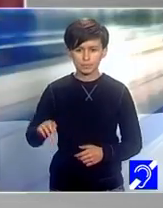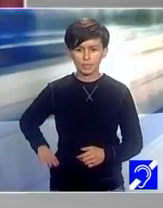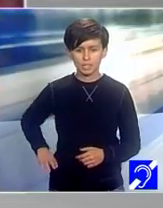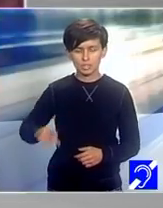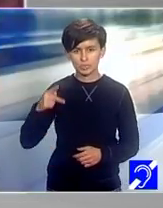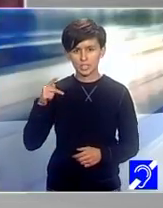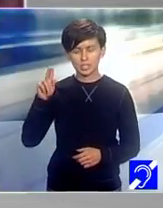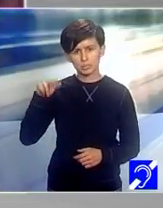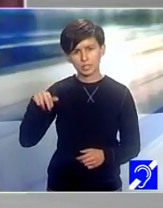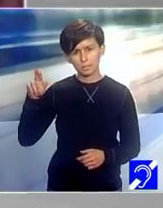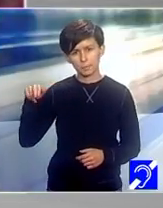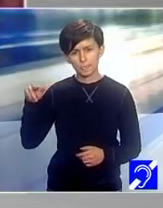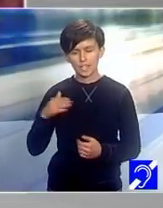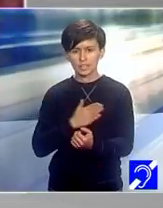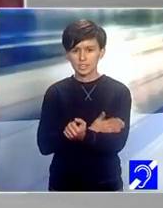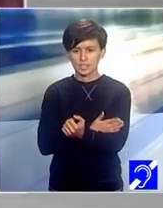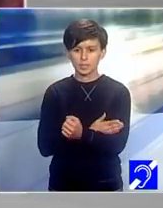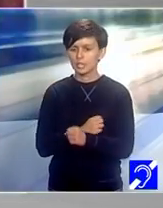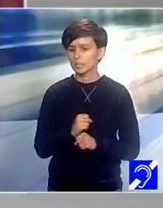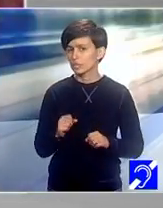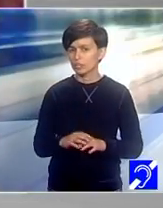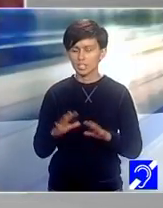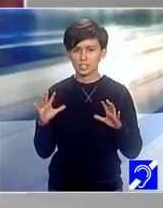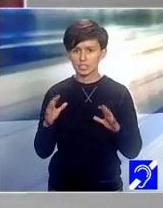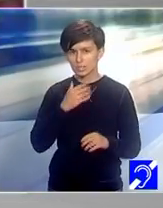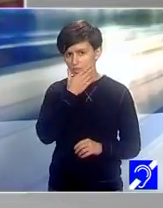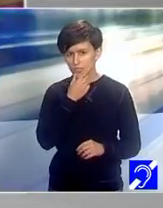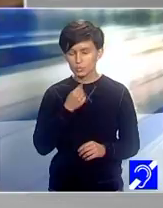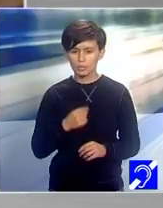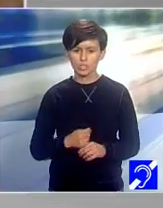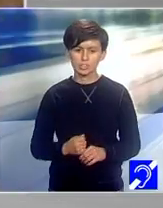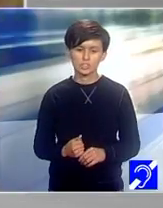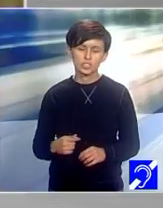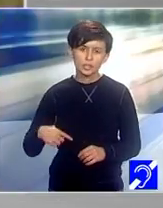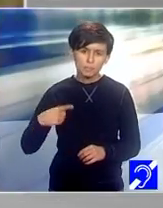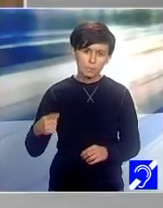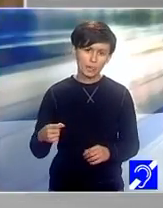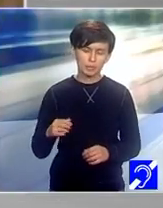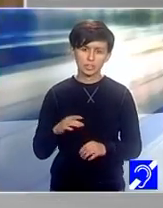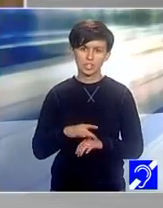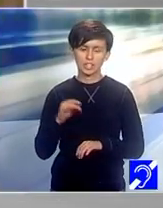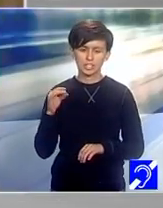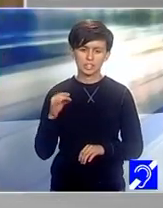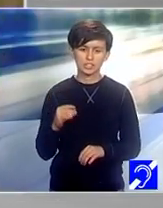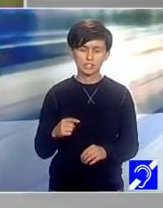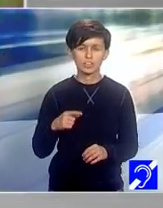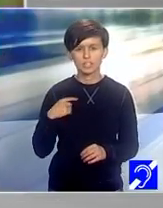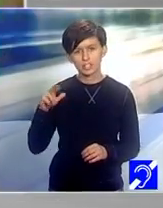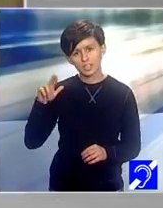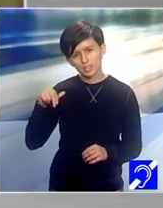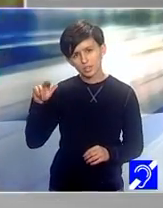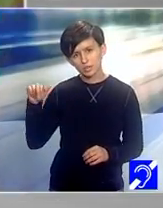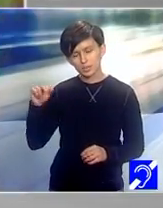lemn și următoarea inițiativă ar consta în pictură pe lemn cu un designer de produs.